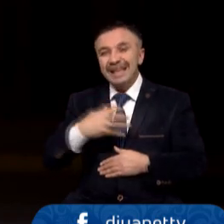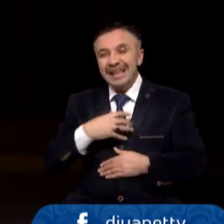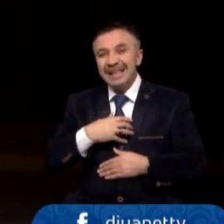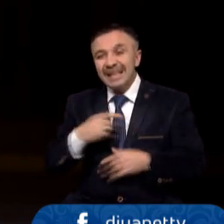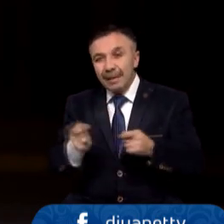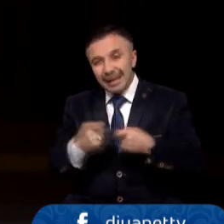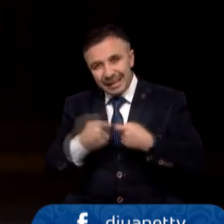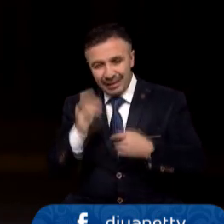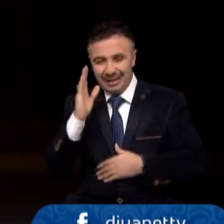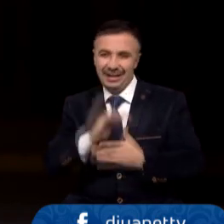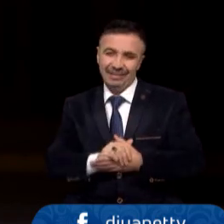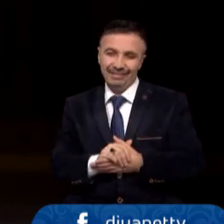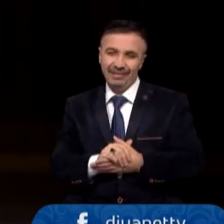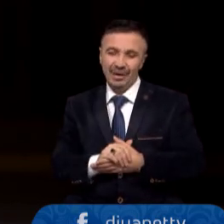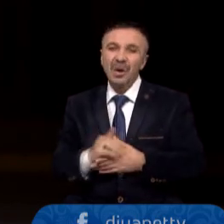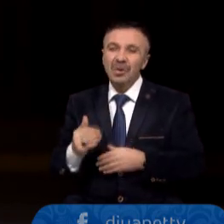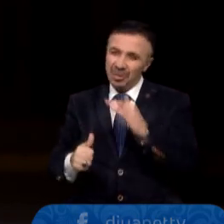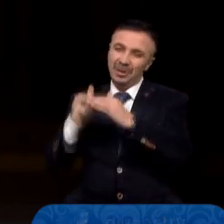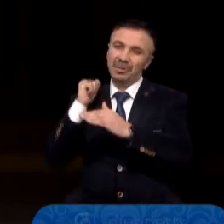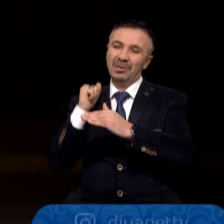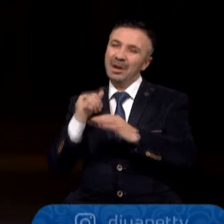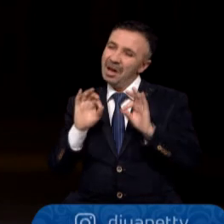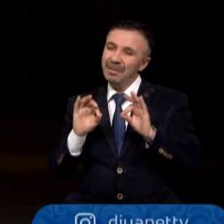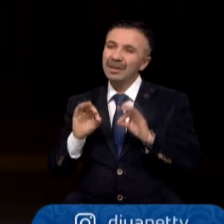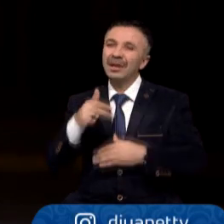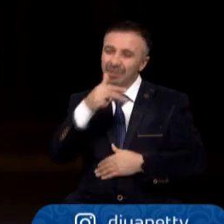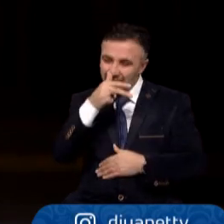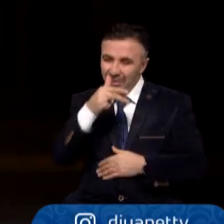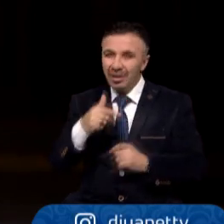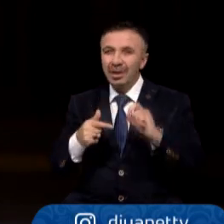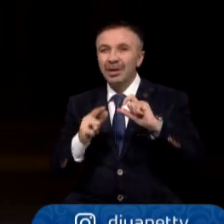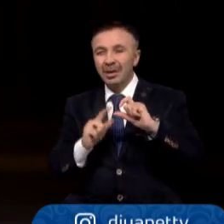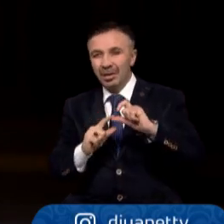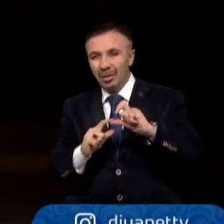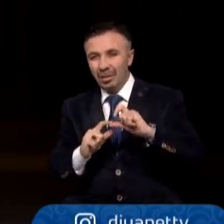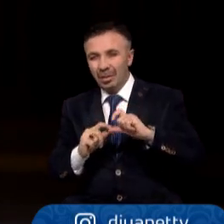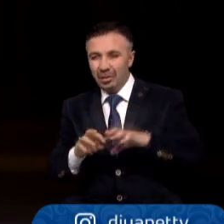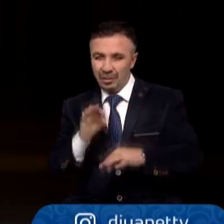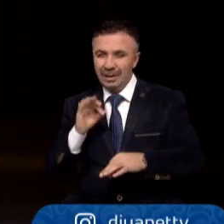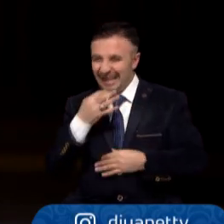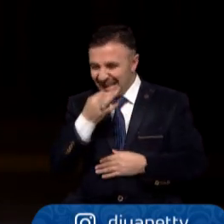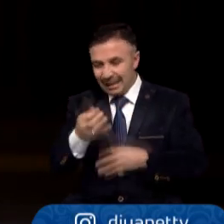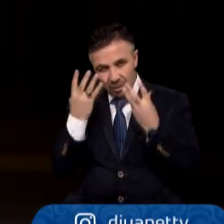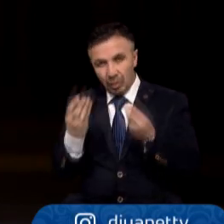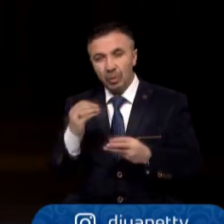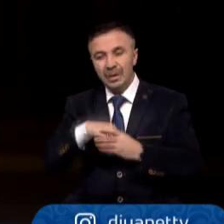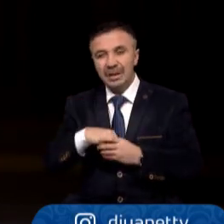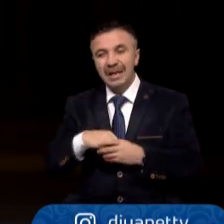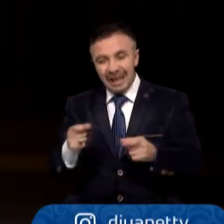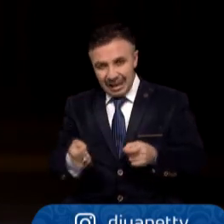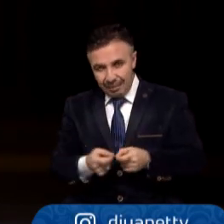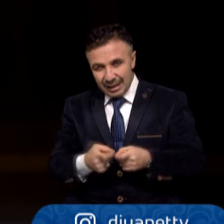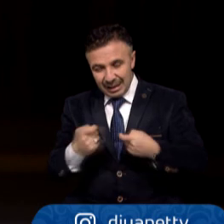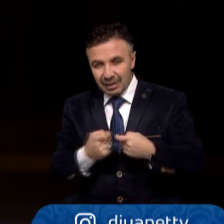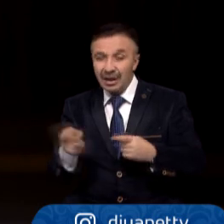kendisi Bedir deydi döndükten sonra elbette üzüldü Osman'ı izinli saygı